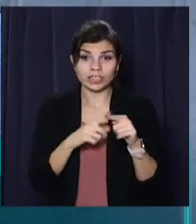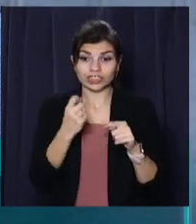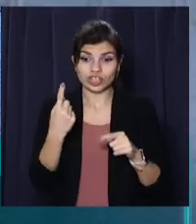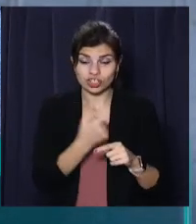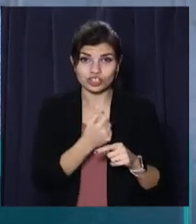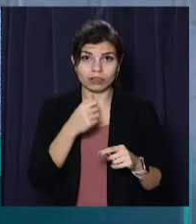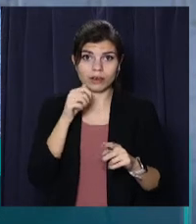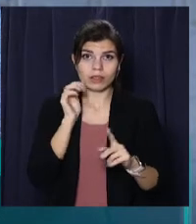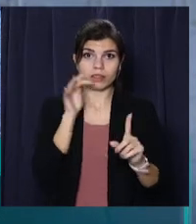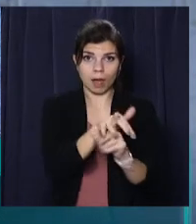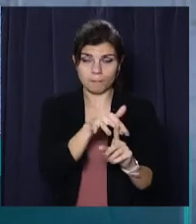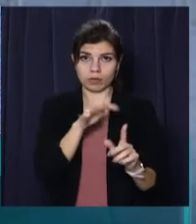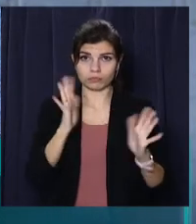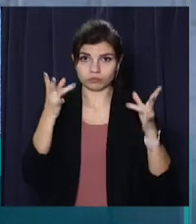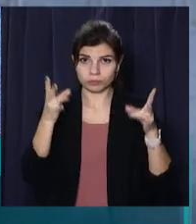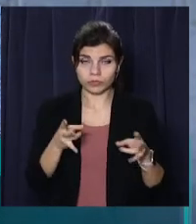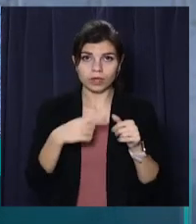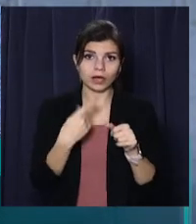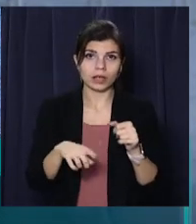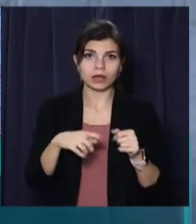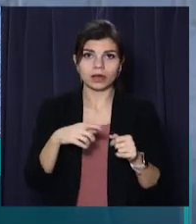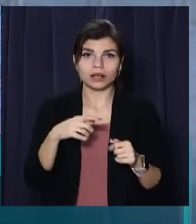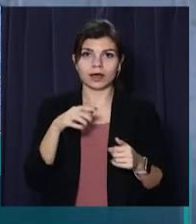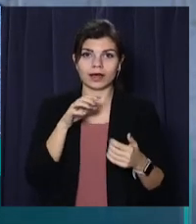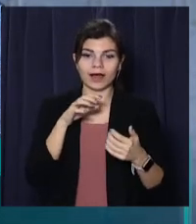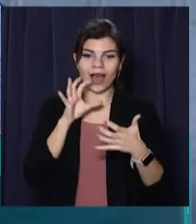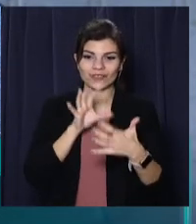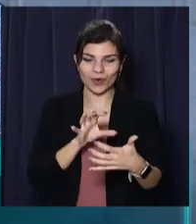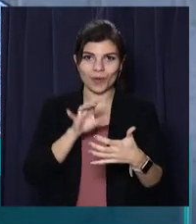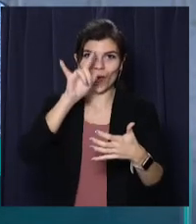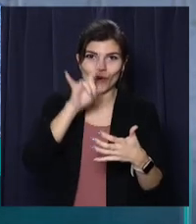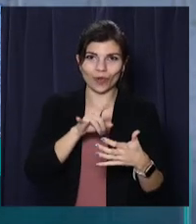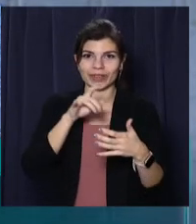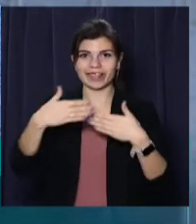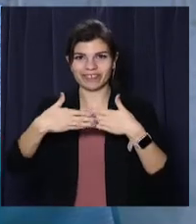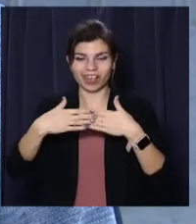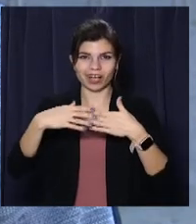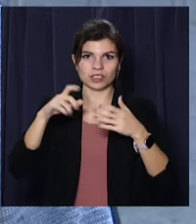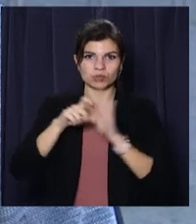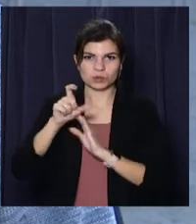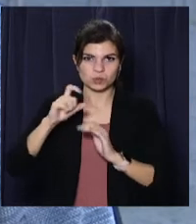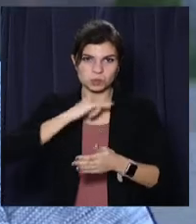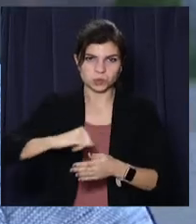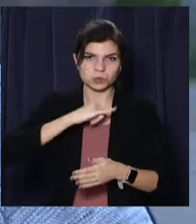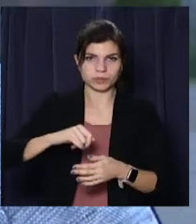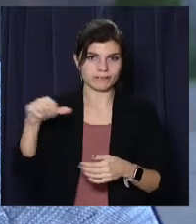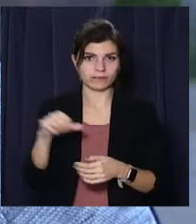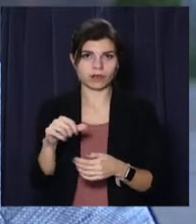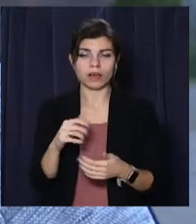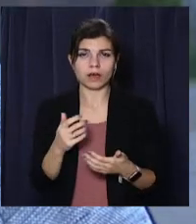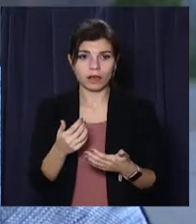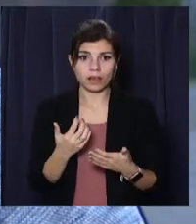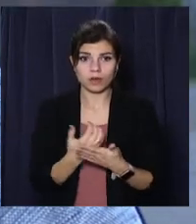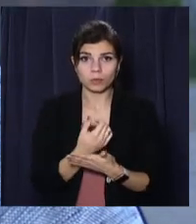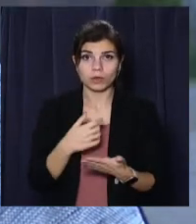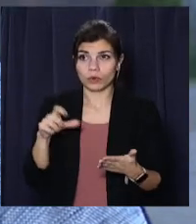нападу або на водія, або пошкодження саме рухомого складу автобусних перевезень та електротранспорту. Перевізники звертаються до